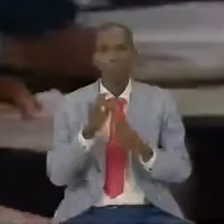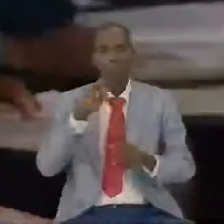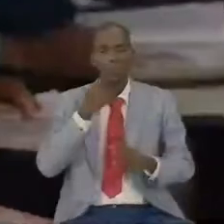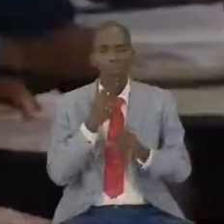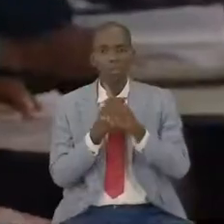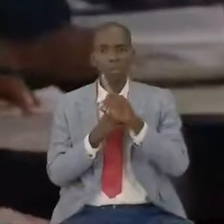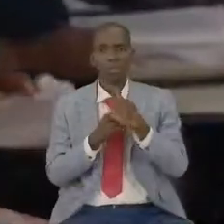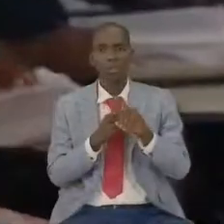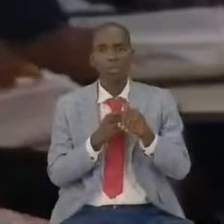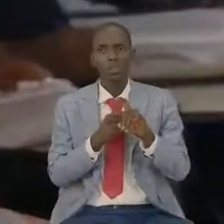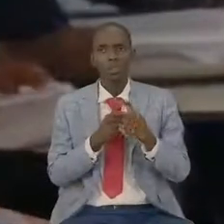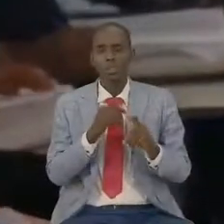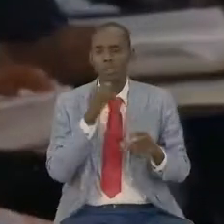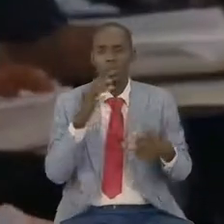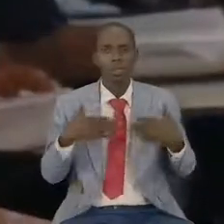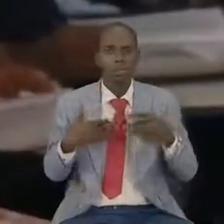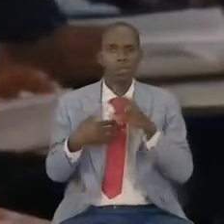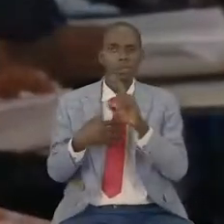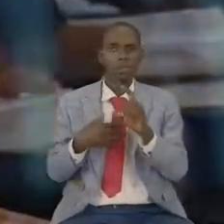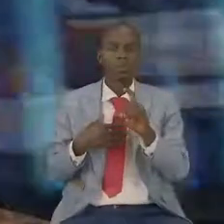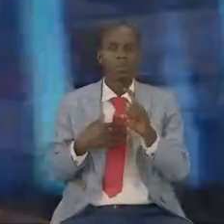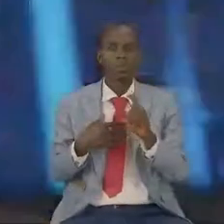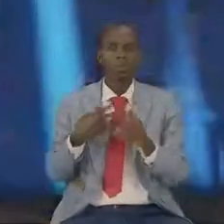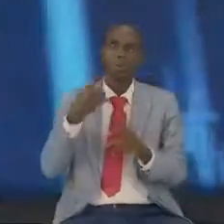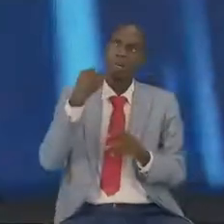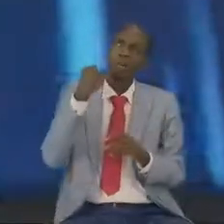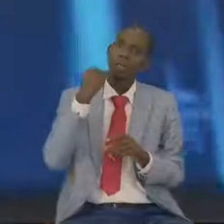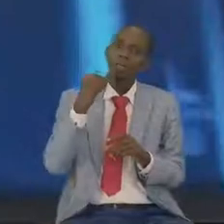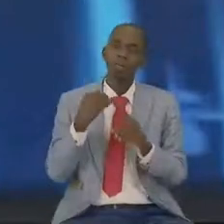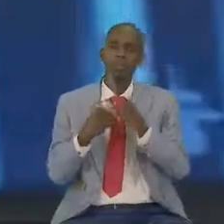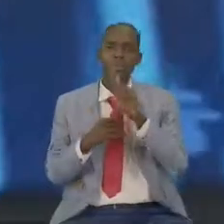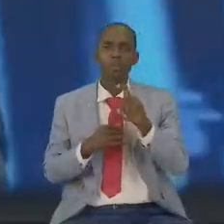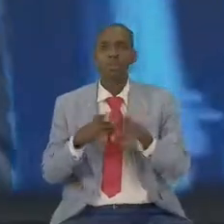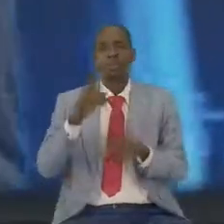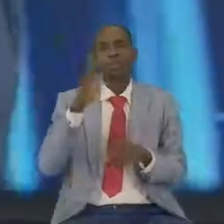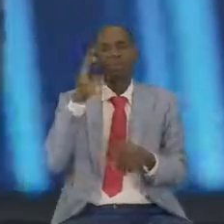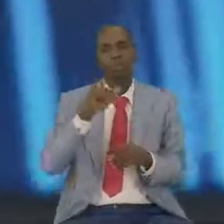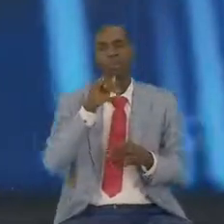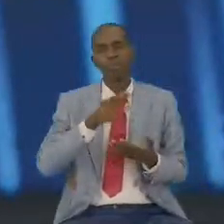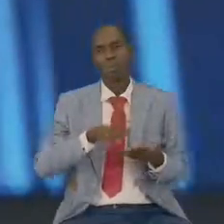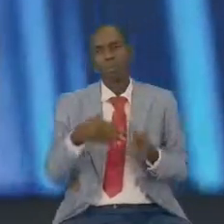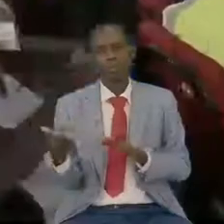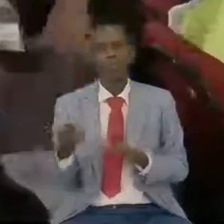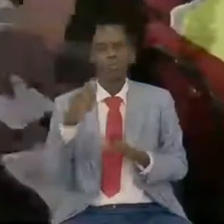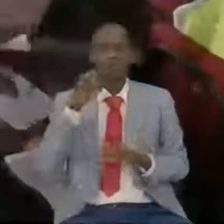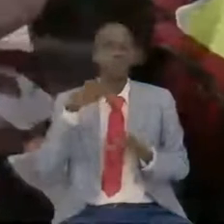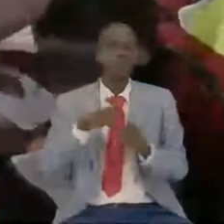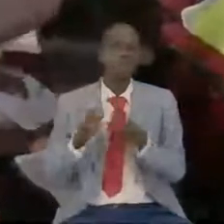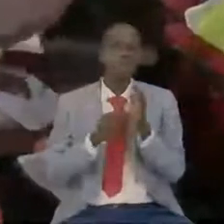amer, triste, regrettant, tu ne mourras pas dans